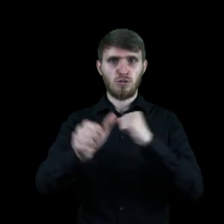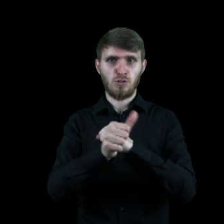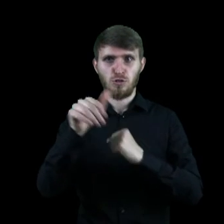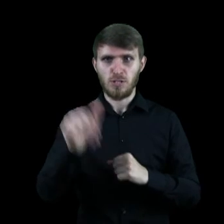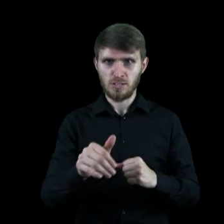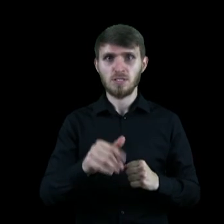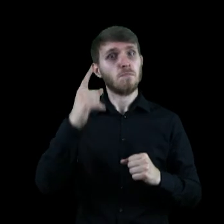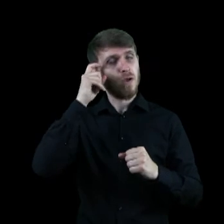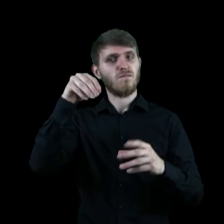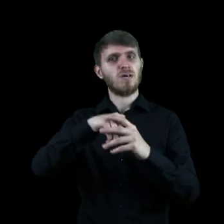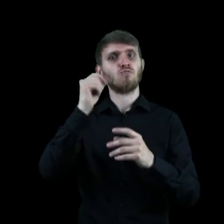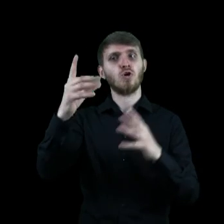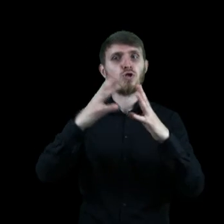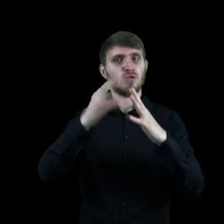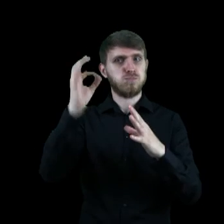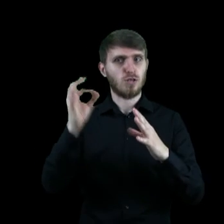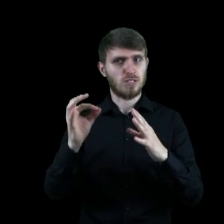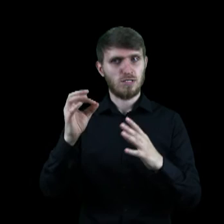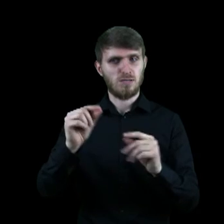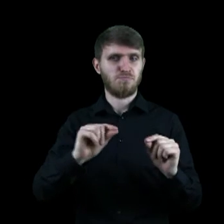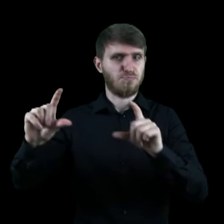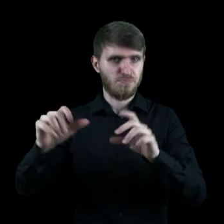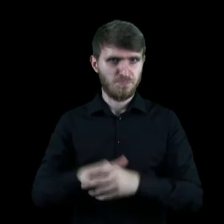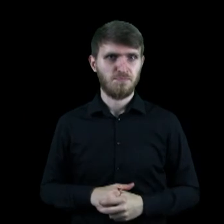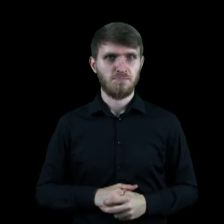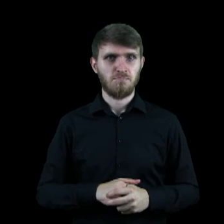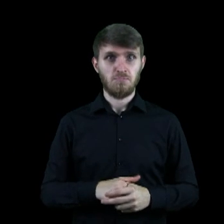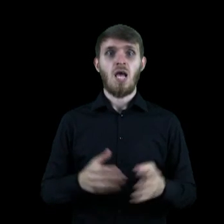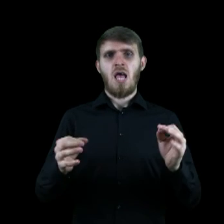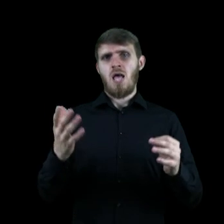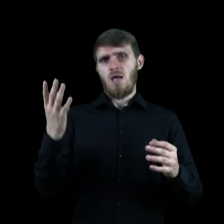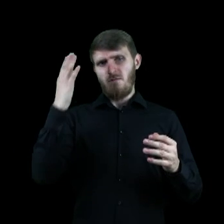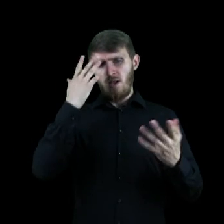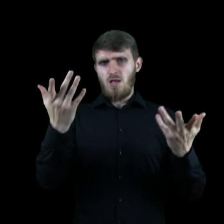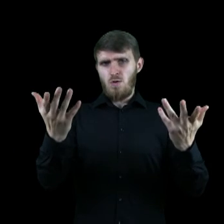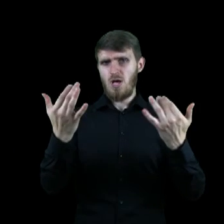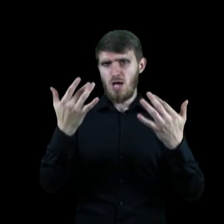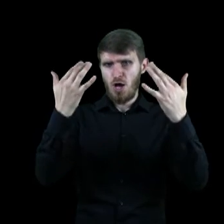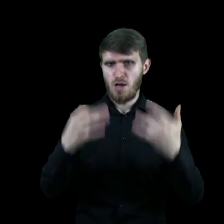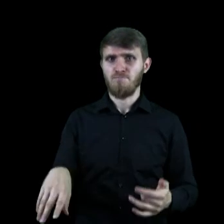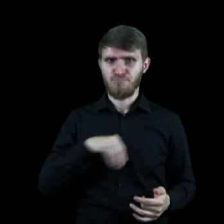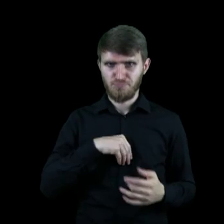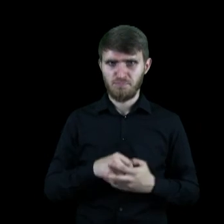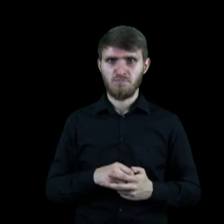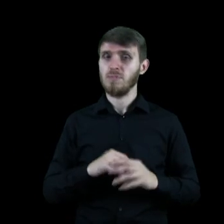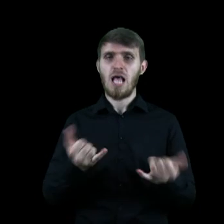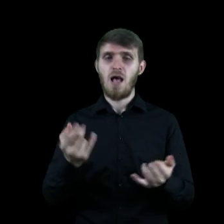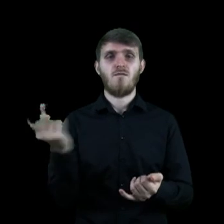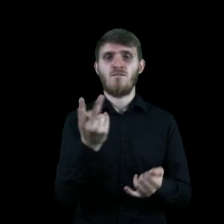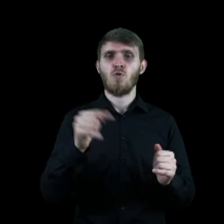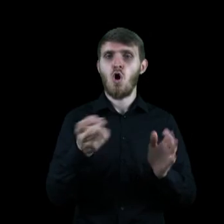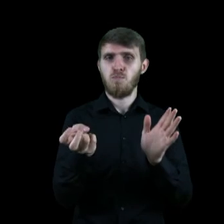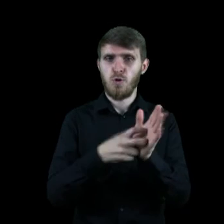będzie równe 660 tysięcy złotych. Przy uwzględnieniu 10% inflacji. Teraz